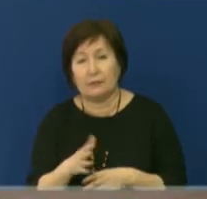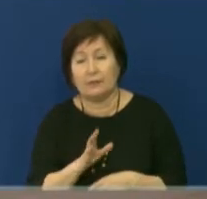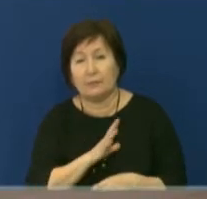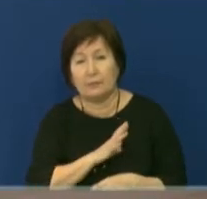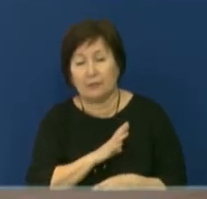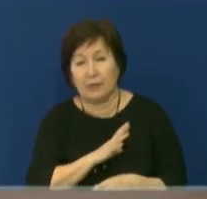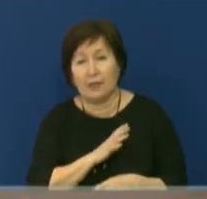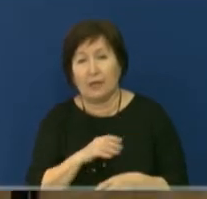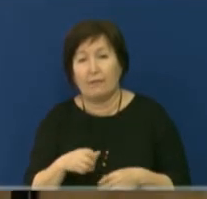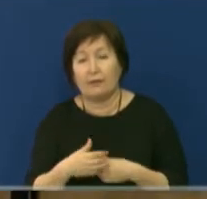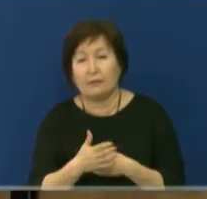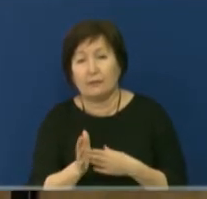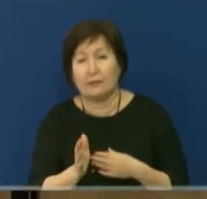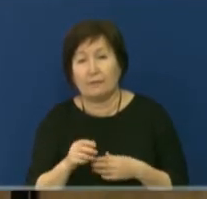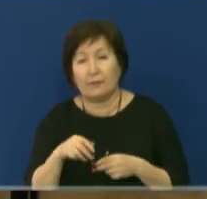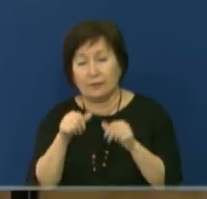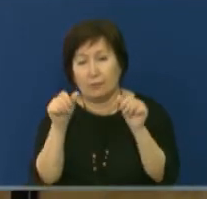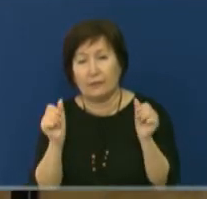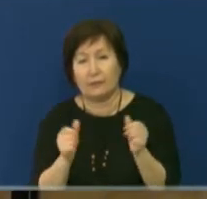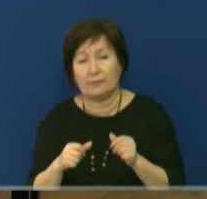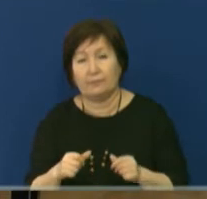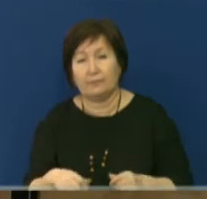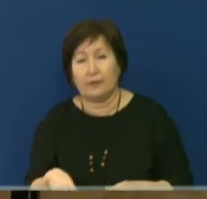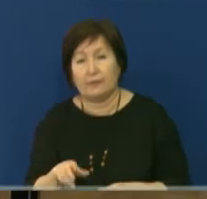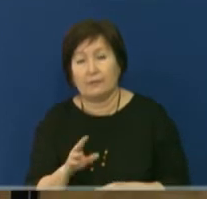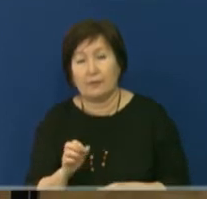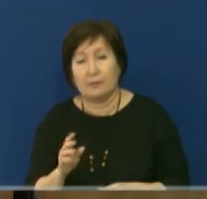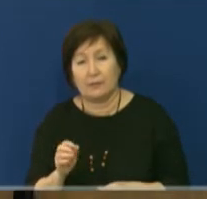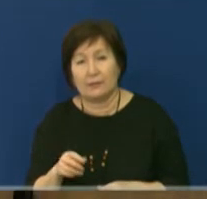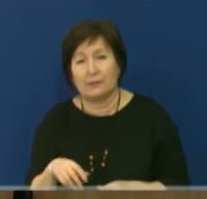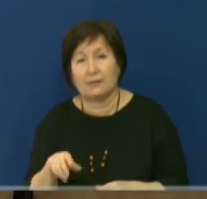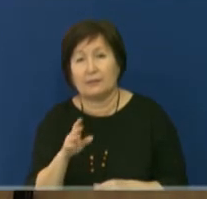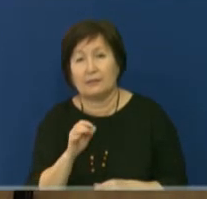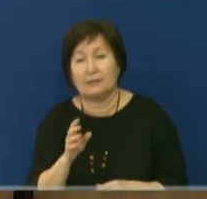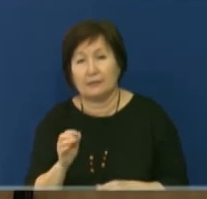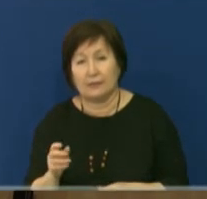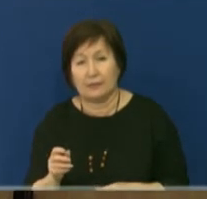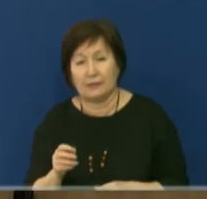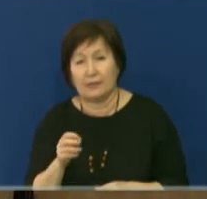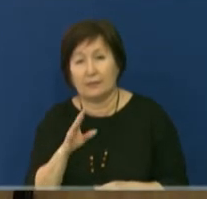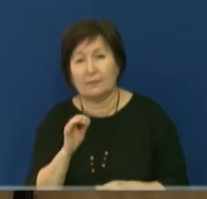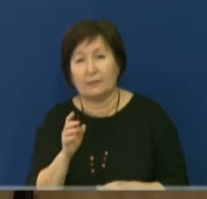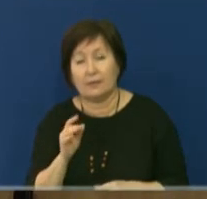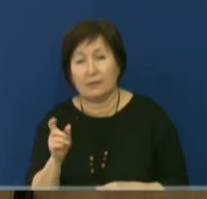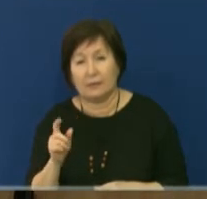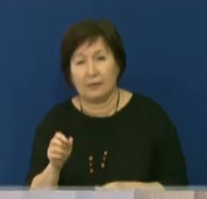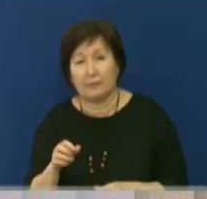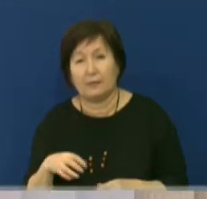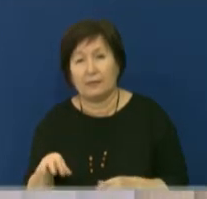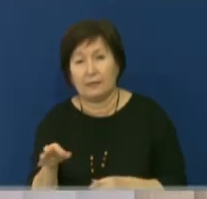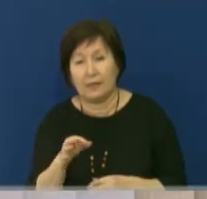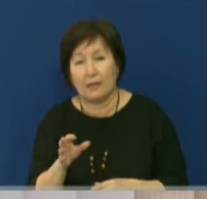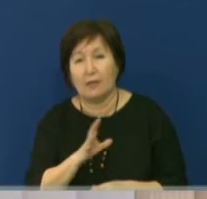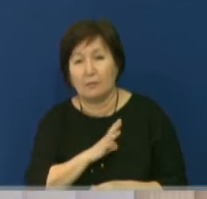учащихся восточно-казахстанской, западно-казахстанской, туркестанской, кызылординской и северо-казахстанской областей прошли обучение в